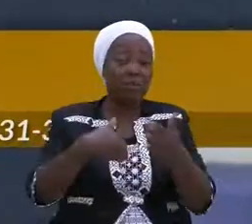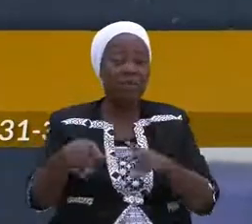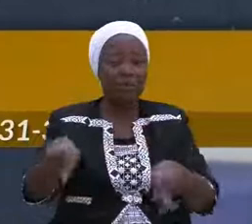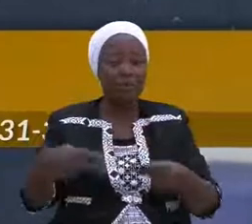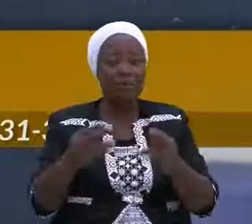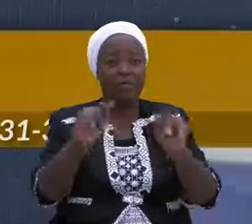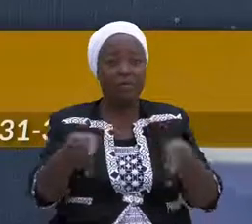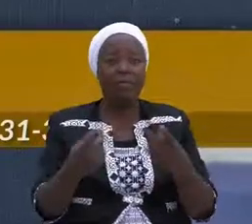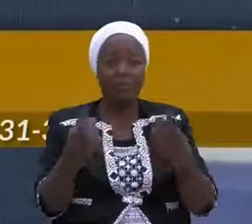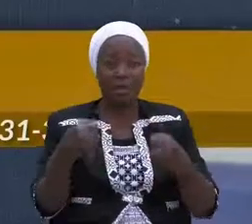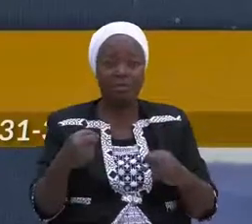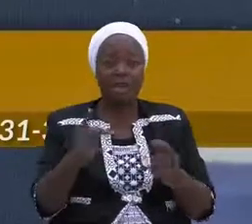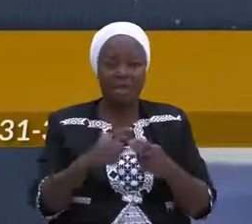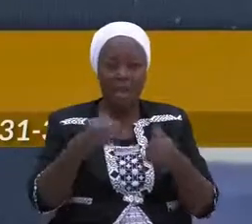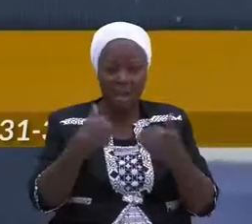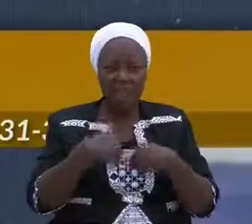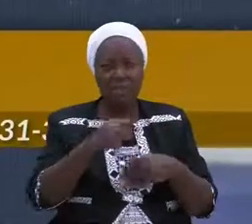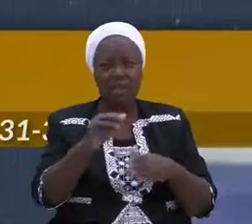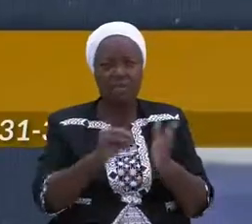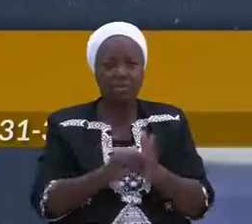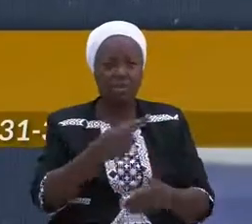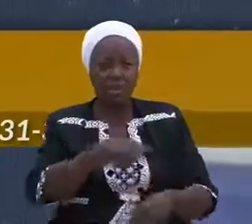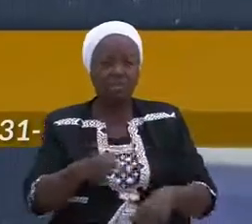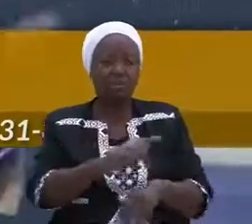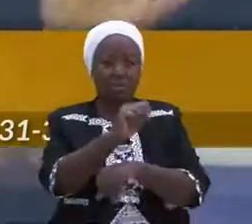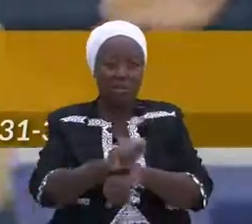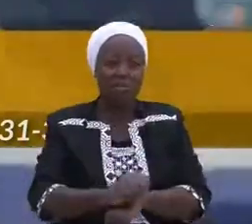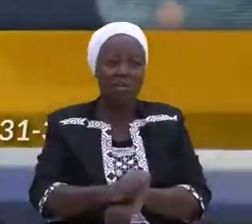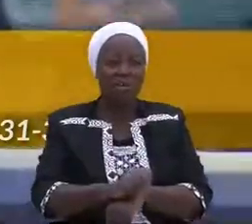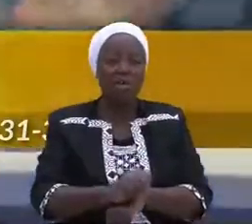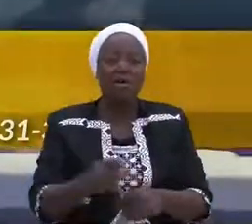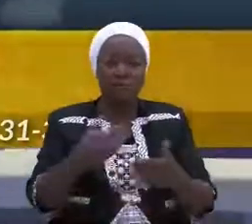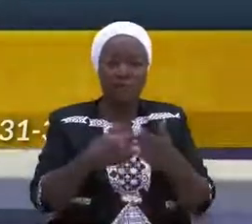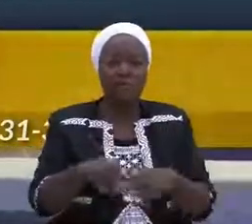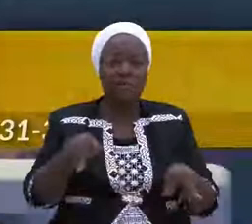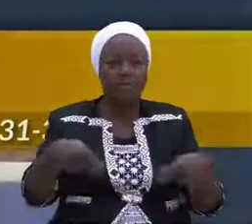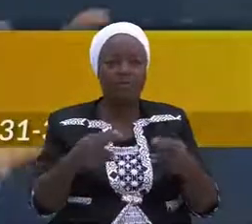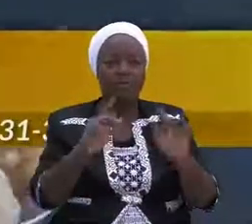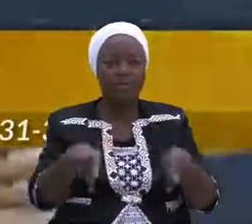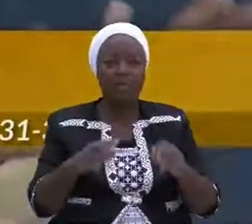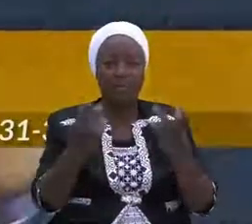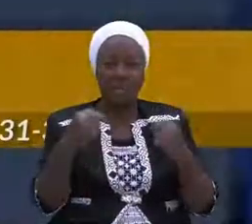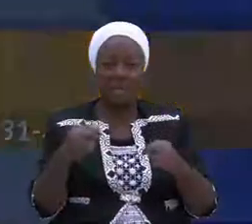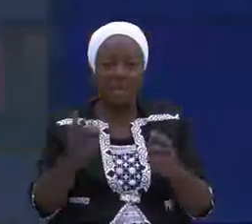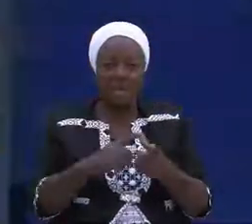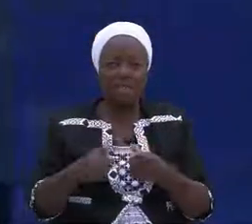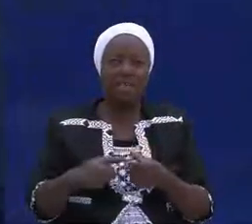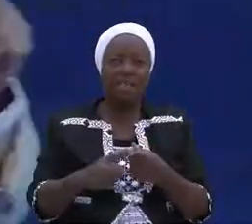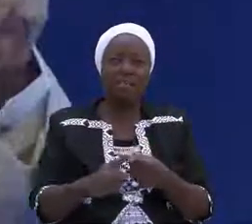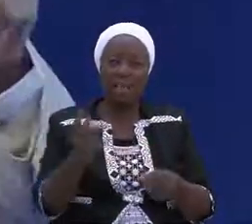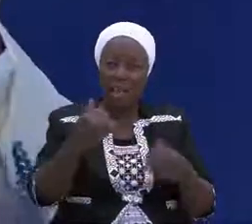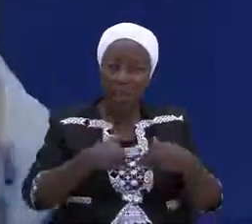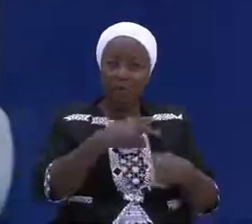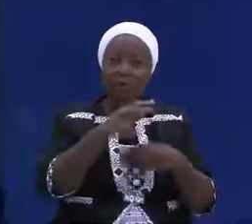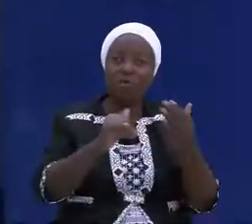Avant que Philippe ne vienne, ils avaient leurs traditions religieuses. Avant que Philippe ne vienne, ils avaient leurs dogmes religieux. Avant que